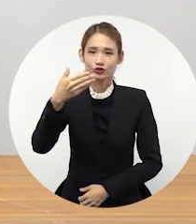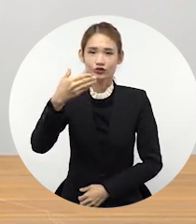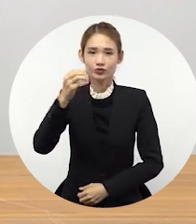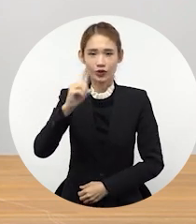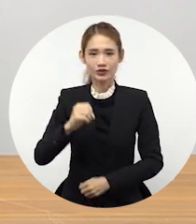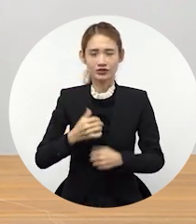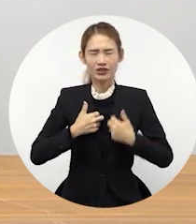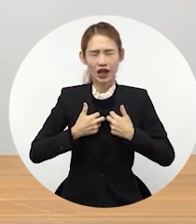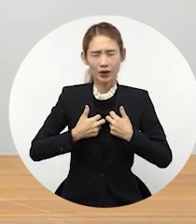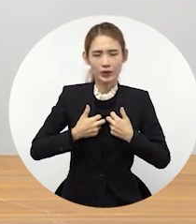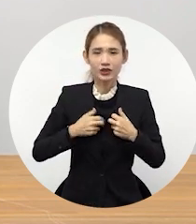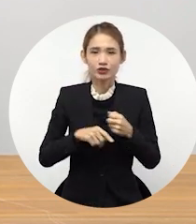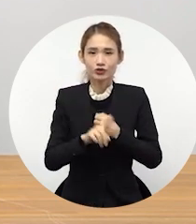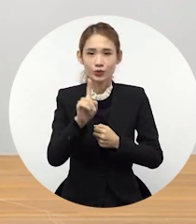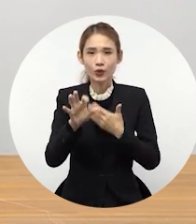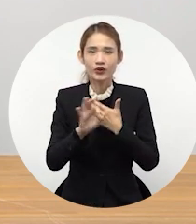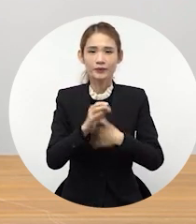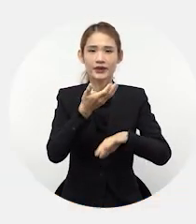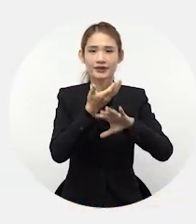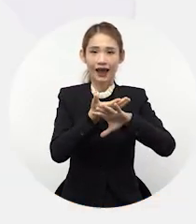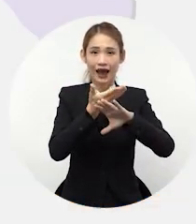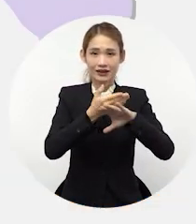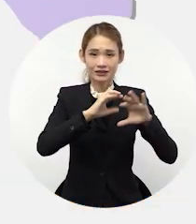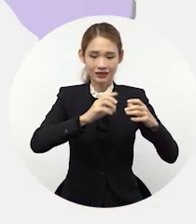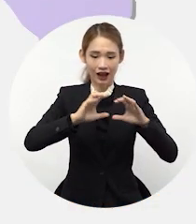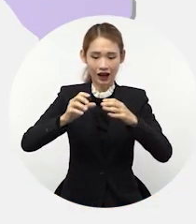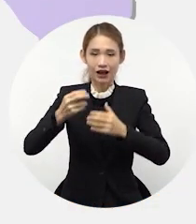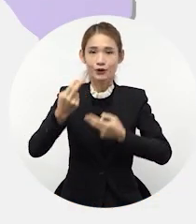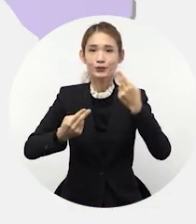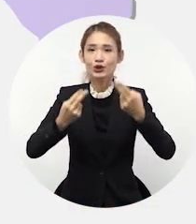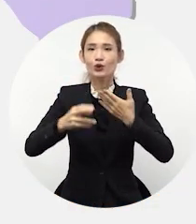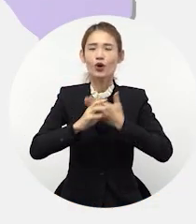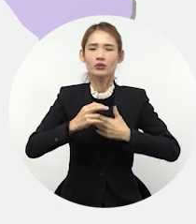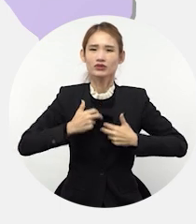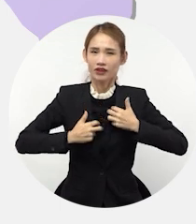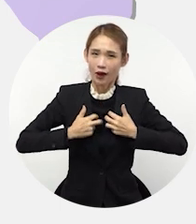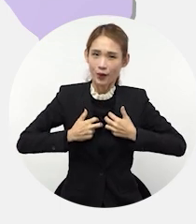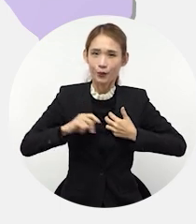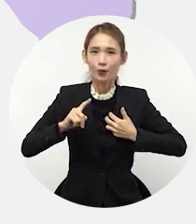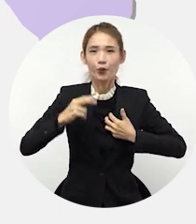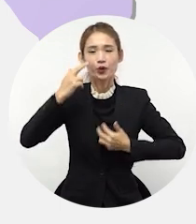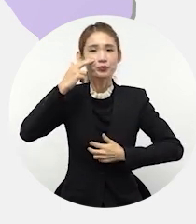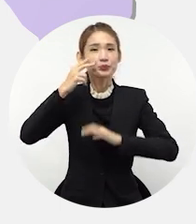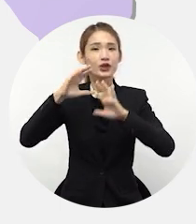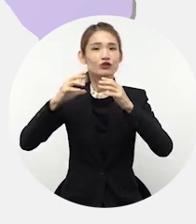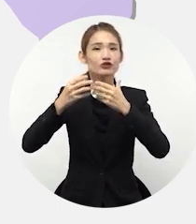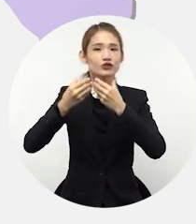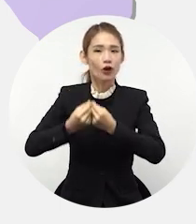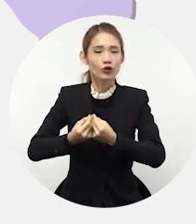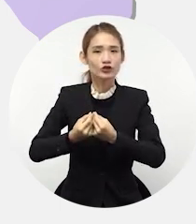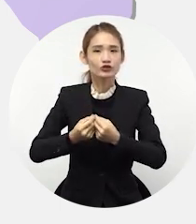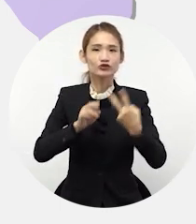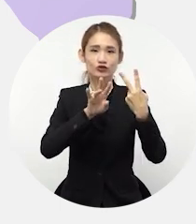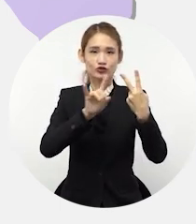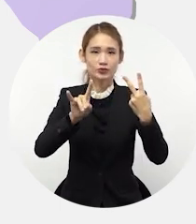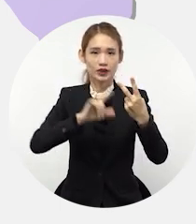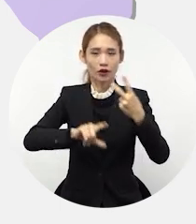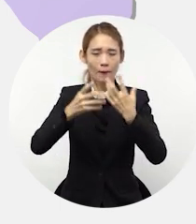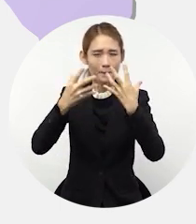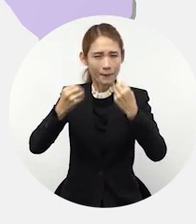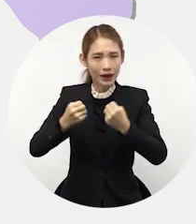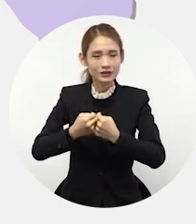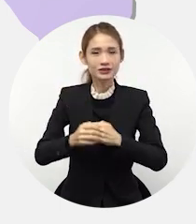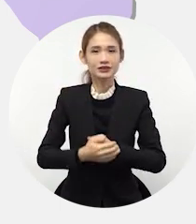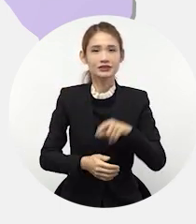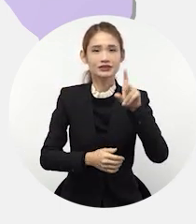5.39%예요. 근데 이게 재밌는 건 따로 있어요. 재밌는 거는 다른 나라와 비교를 했을 때 이게 재미가 생기는데 네. 미국 같은 경우는 우리나라의 2배가